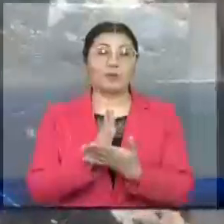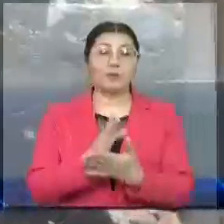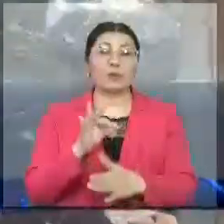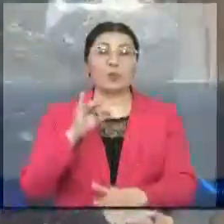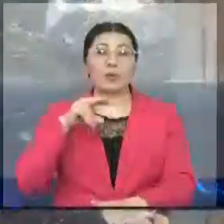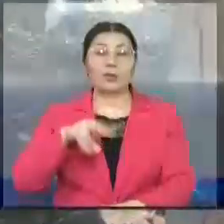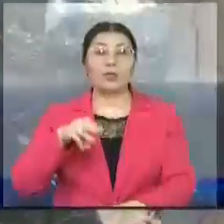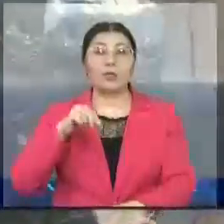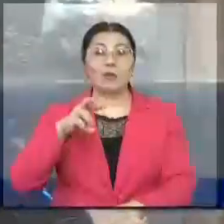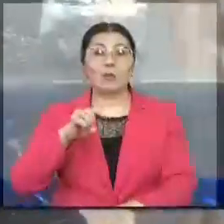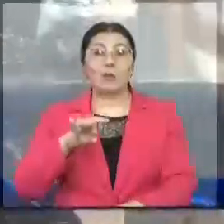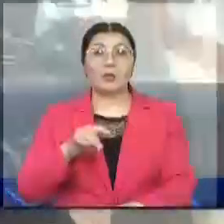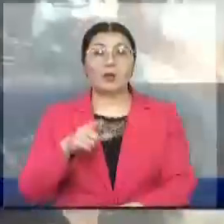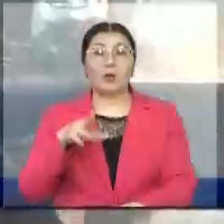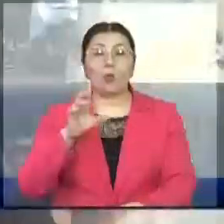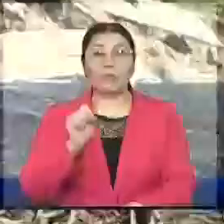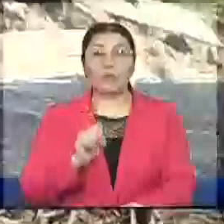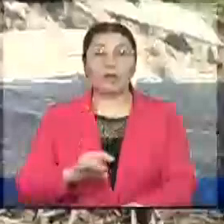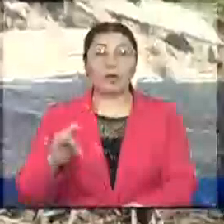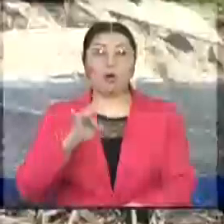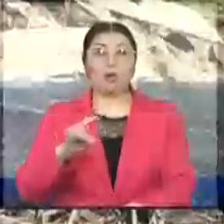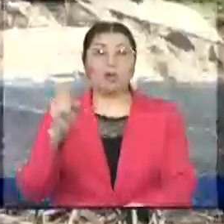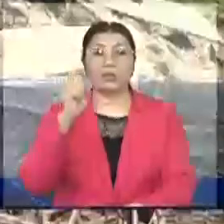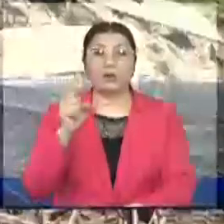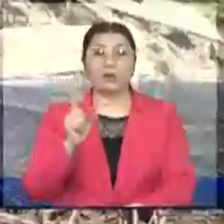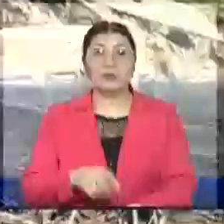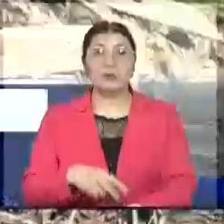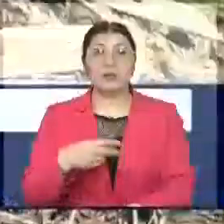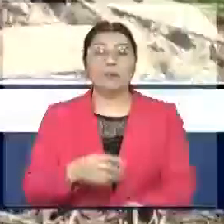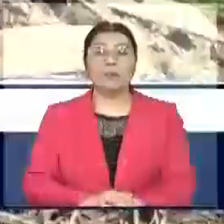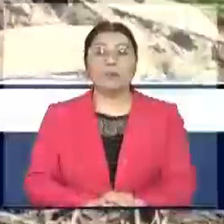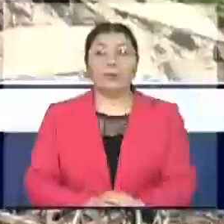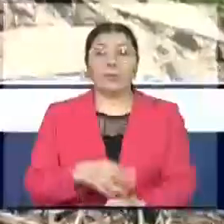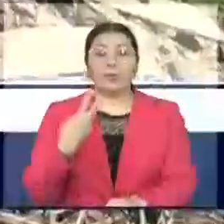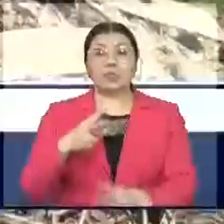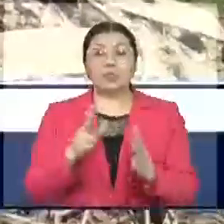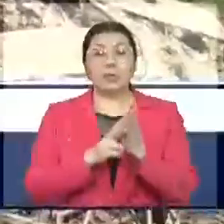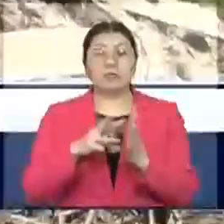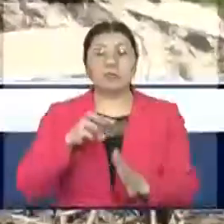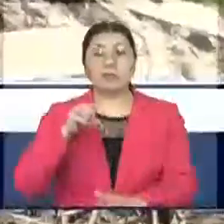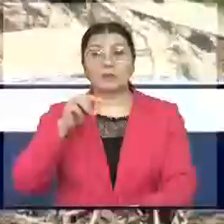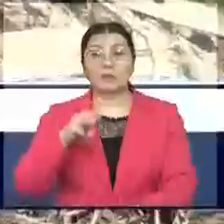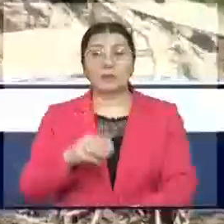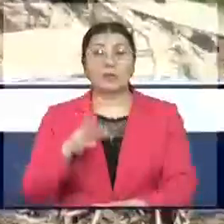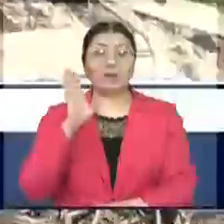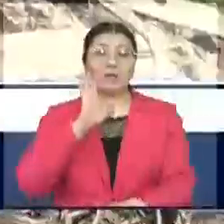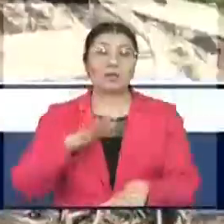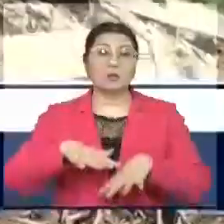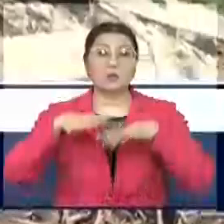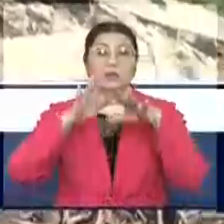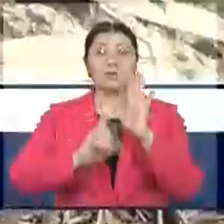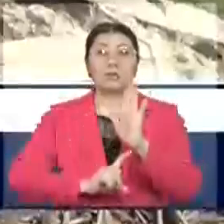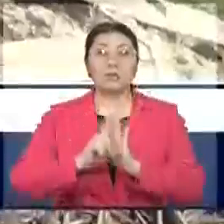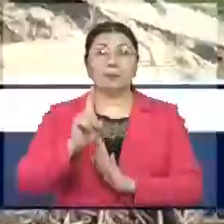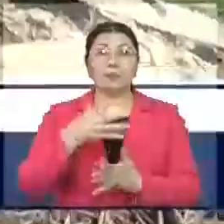ойыл, темір және қобда ауданының шаруа иелері. Наурыз айының 28-і күні су тасқыны басталды. Сол өз